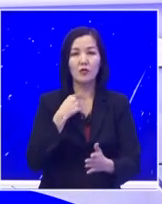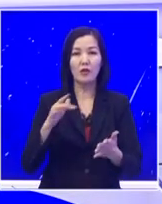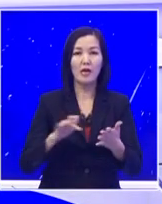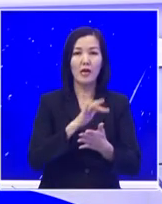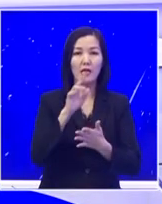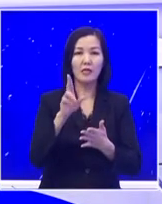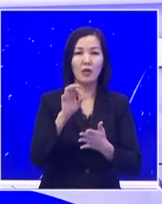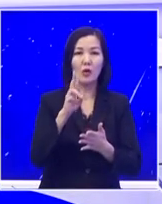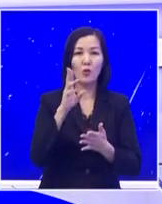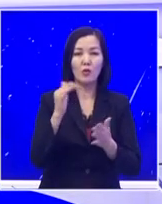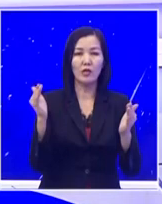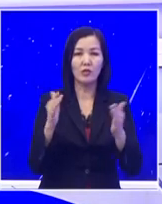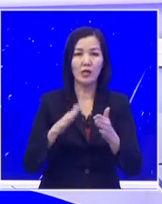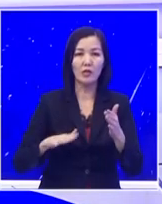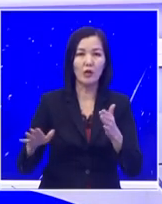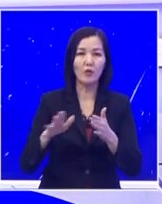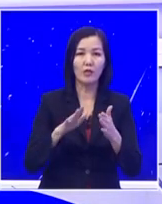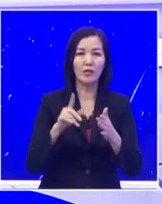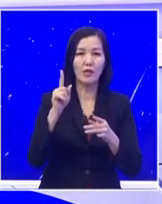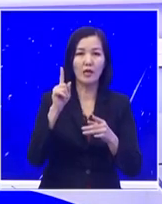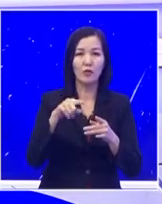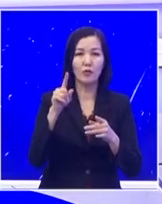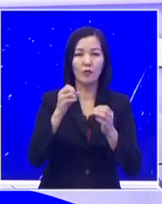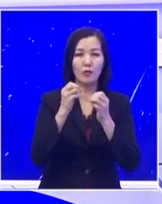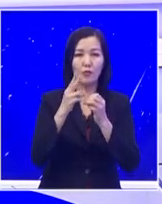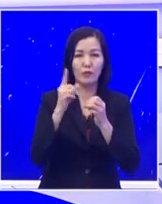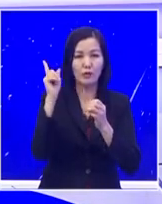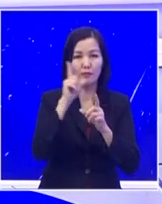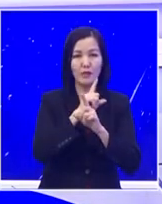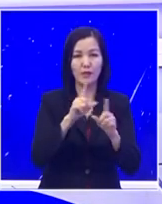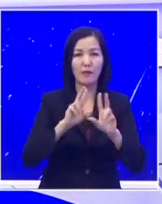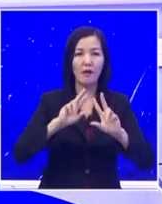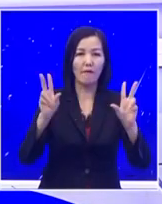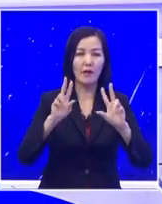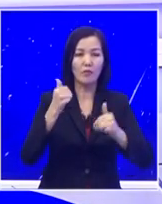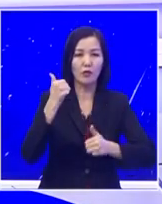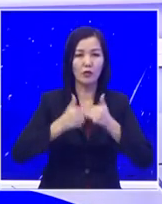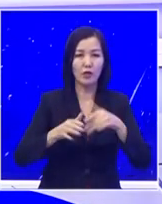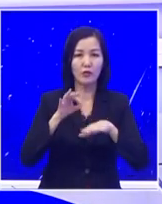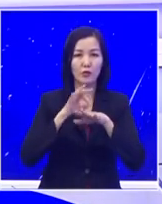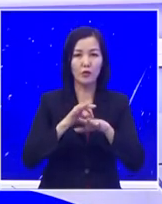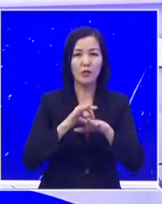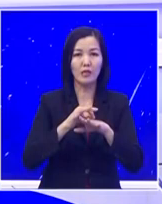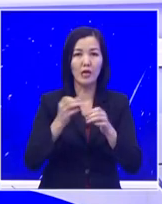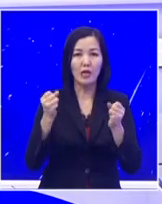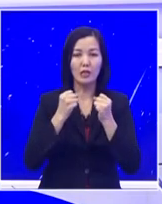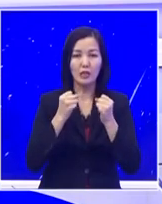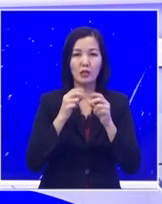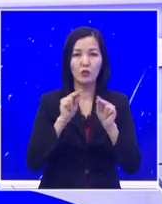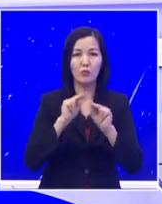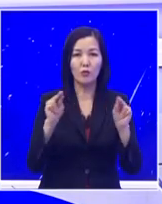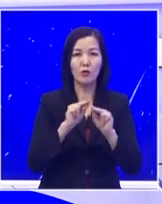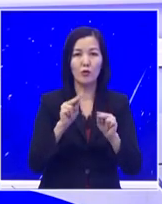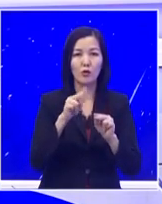Талдықорған қаласындағы Көктал шағын ауданында орналасқан нөмірі 11-ші орта мектепте волейболдан жарыс өтті. Доп додасы дене шынықтыру